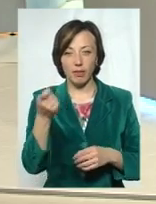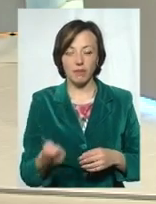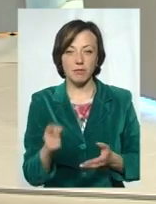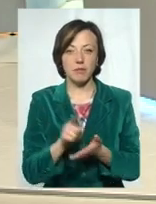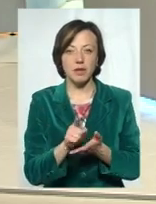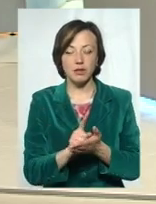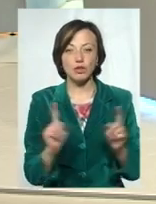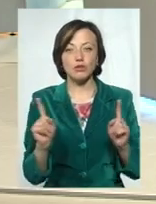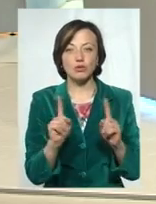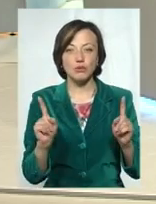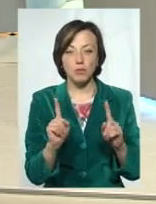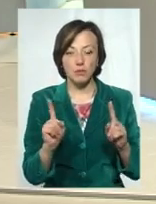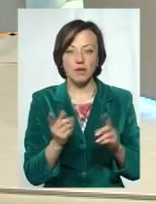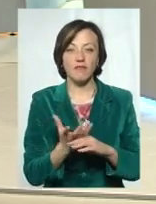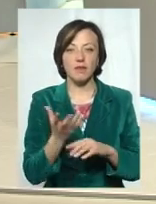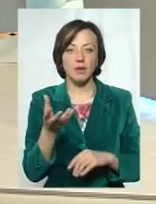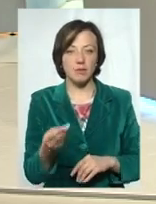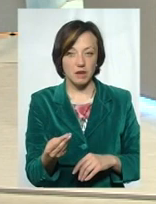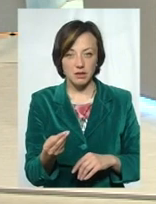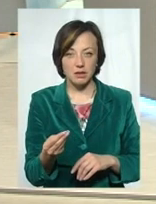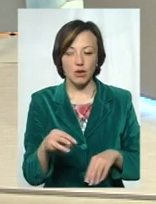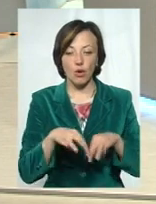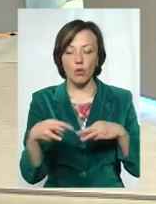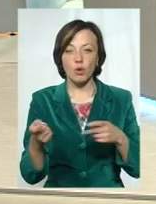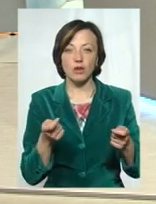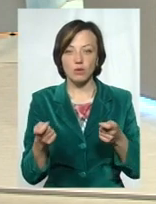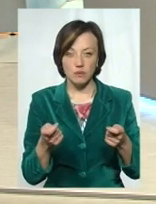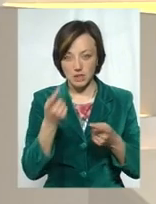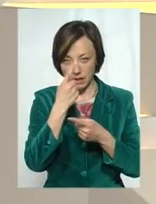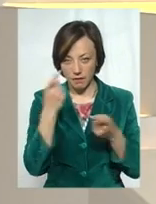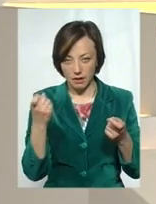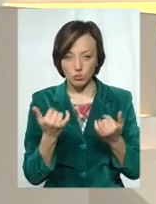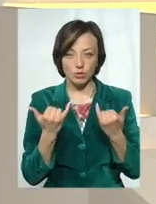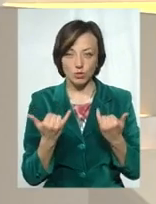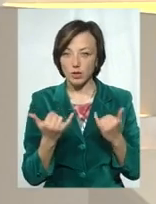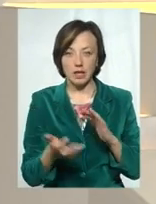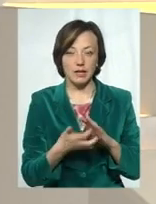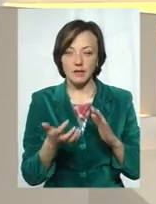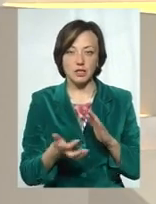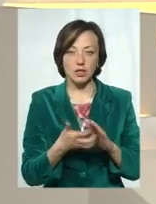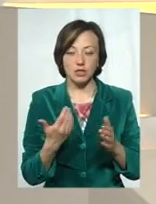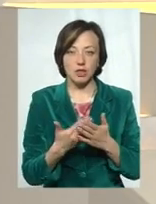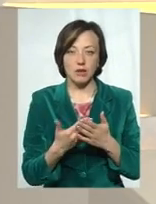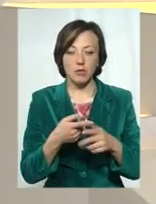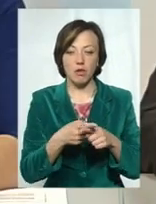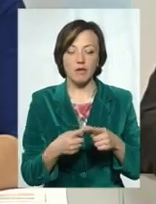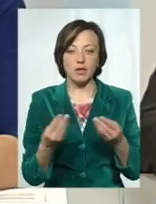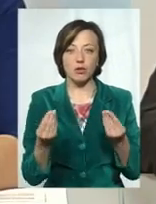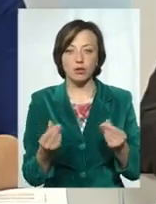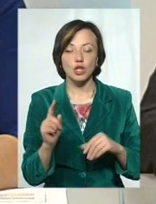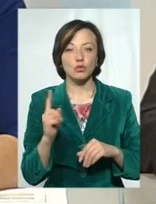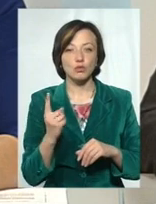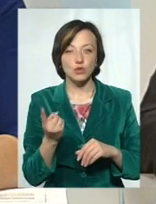пенсію, щоб її навіть виплатити, урядовці заявляють, що сьогодні не вистачає половини грошей, тому